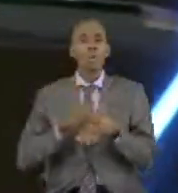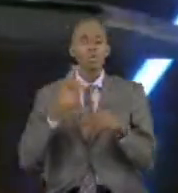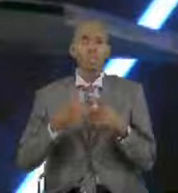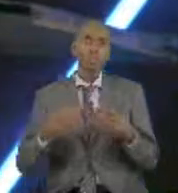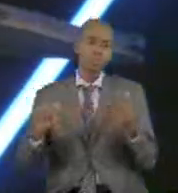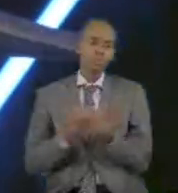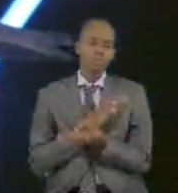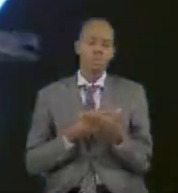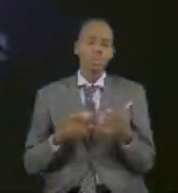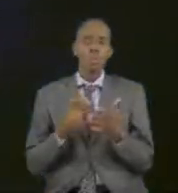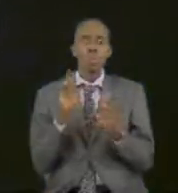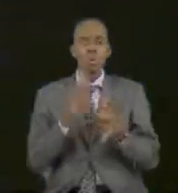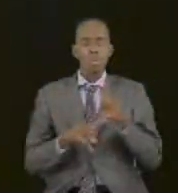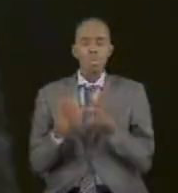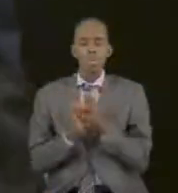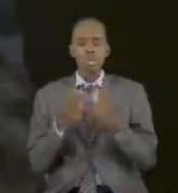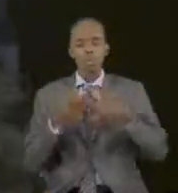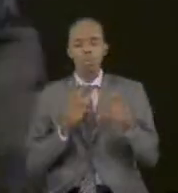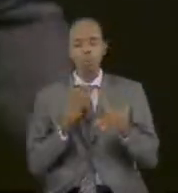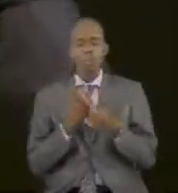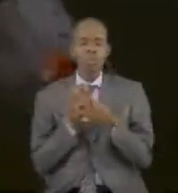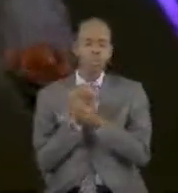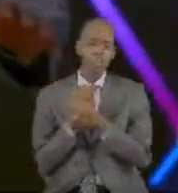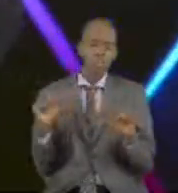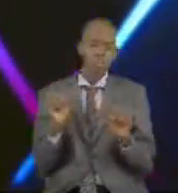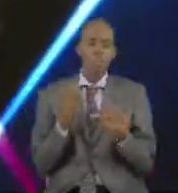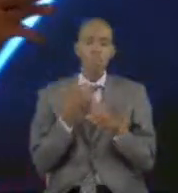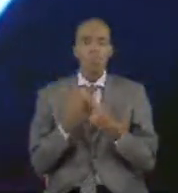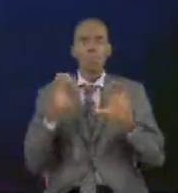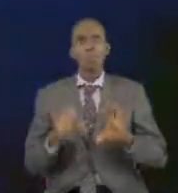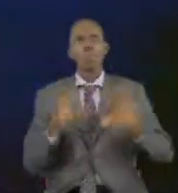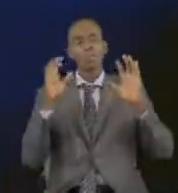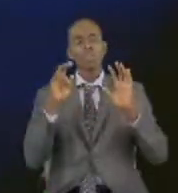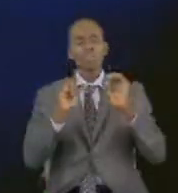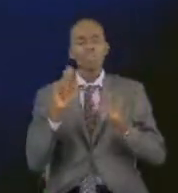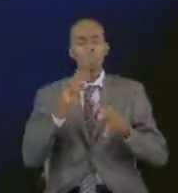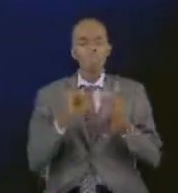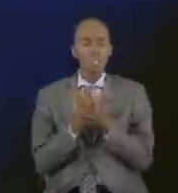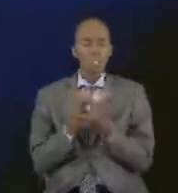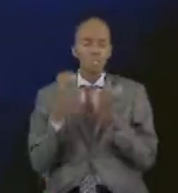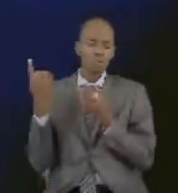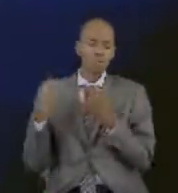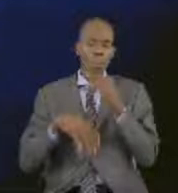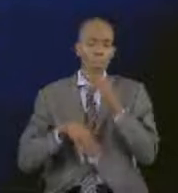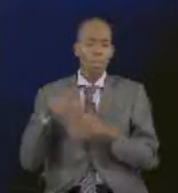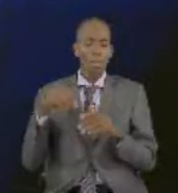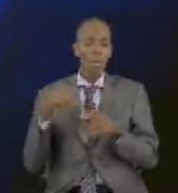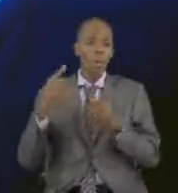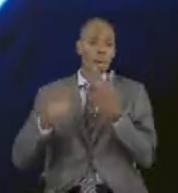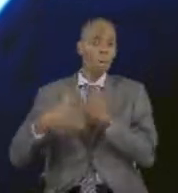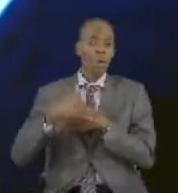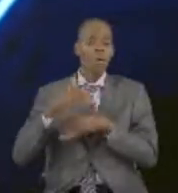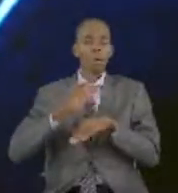là, de leur salut, ceux qui se retirent de leur conviction, de leur consécration, ceux qui se retirent pour